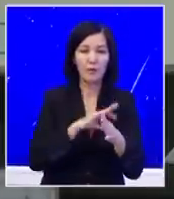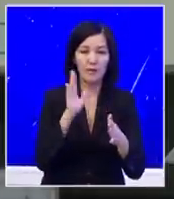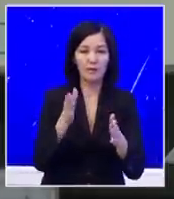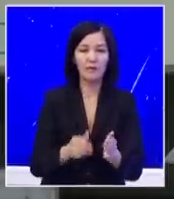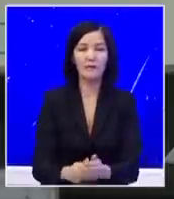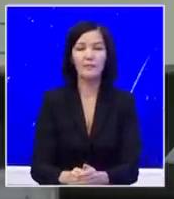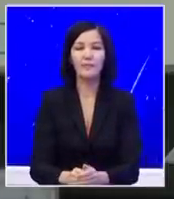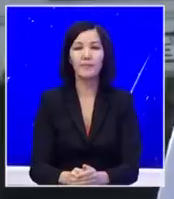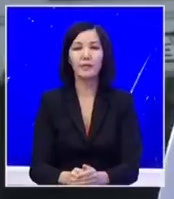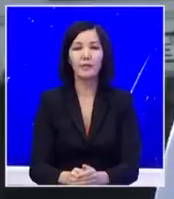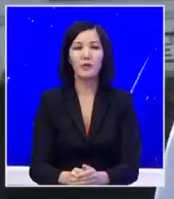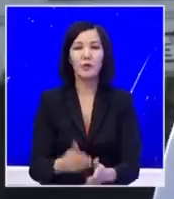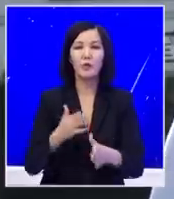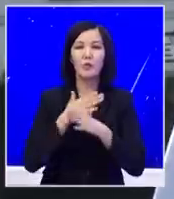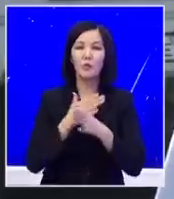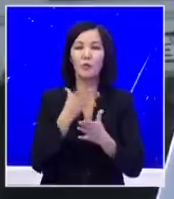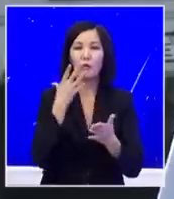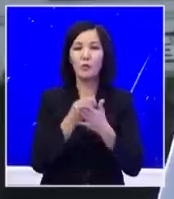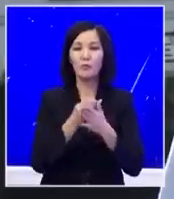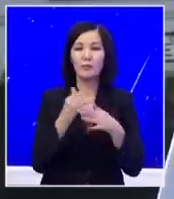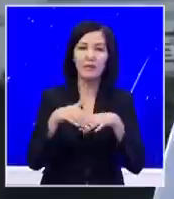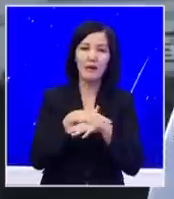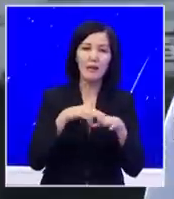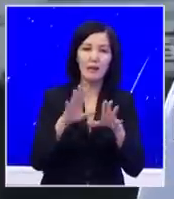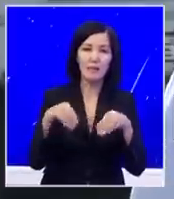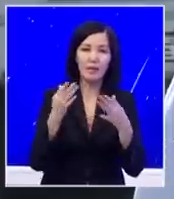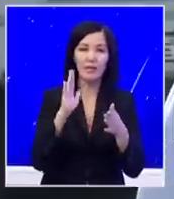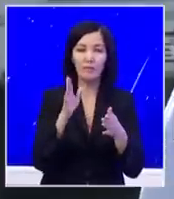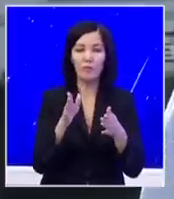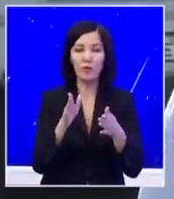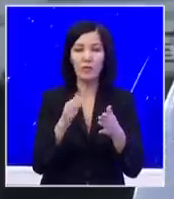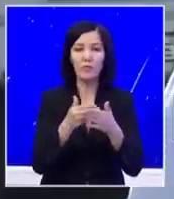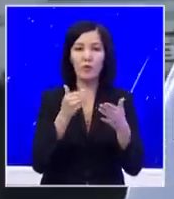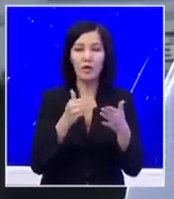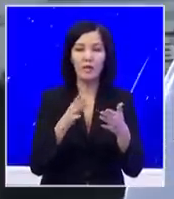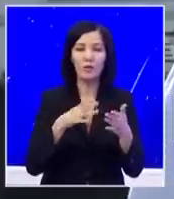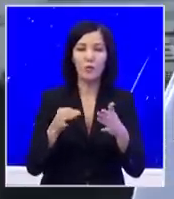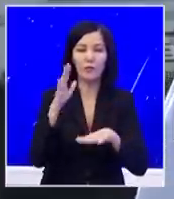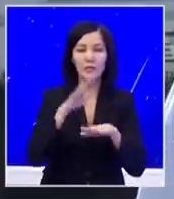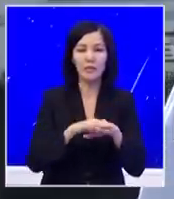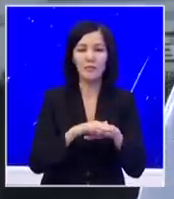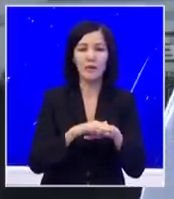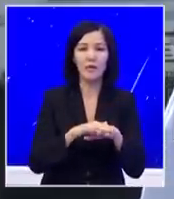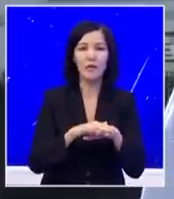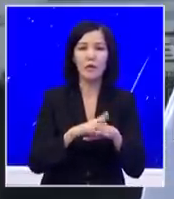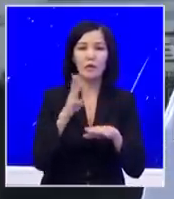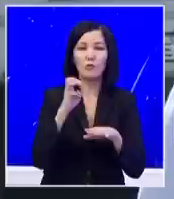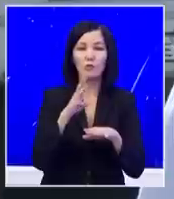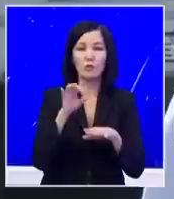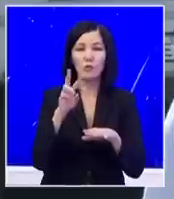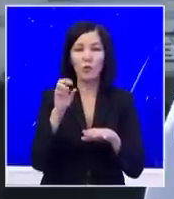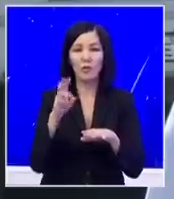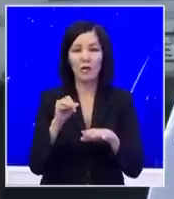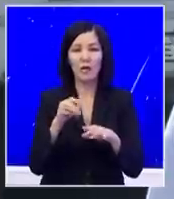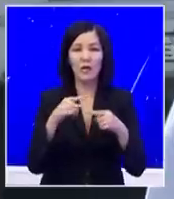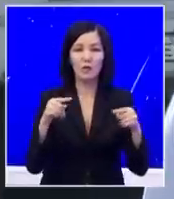пайдаланылмақ. Бұл керуен Мақтаралдық өзіміздің бауырларымызға табысталатын болады. Бұған дейін облыс әкімінің қолдауымен 700 жұртшылығын атынан 300 тонна